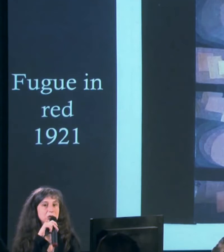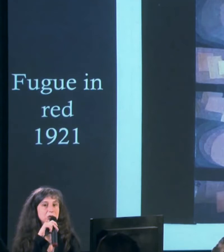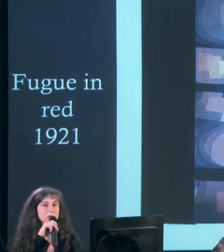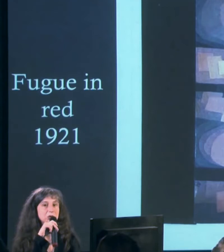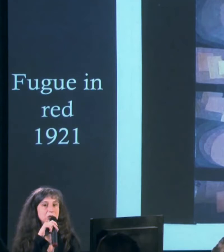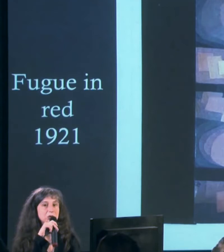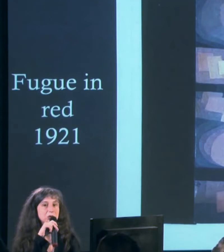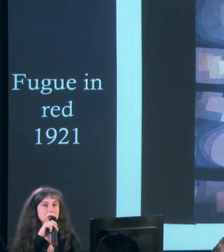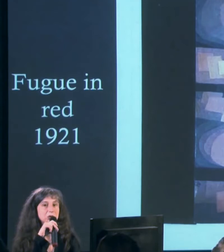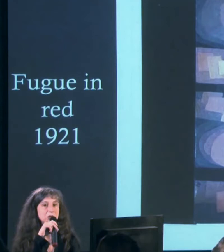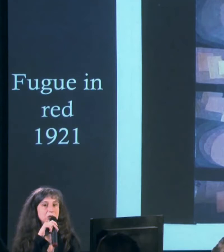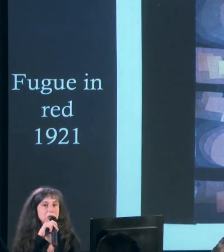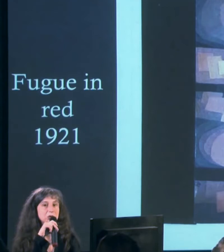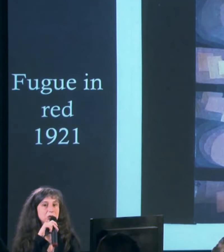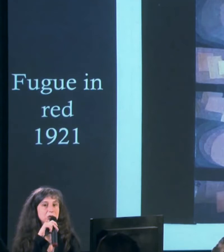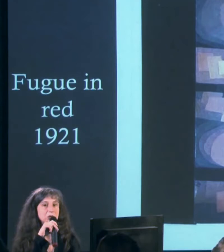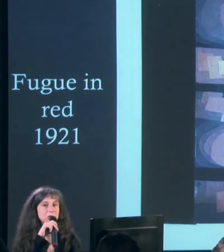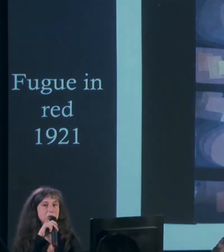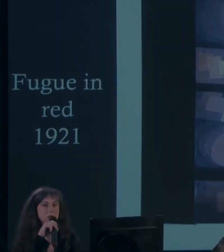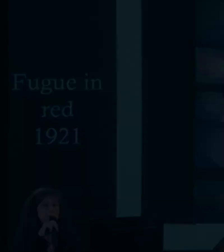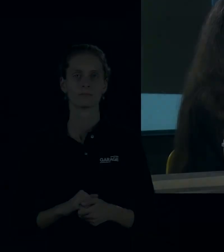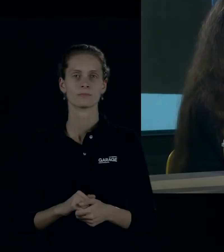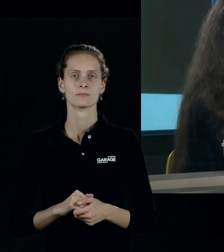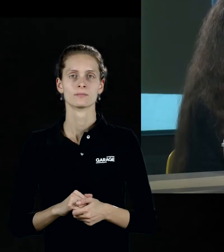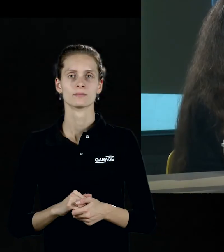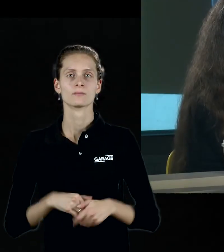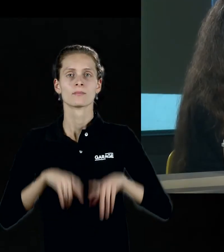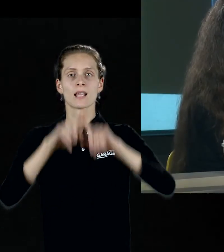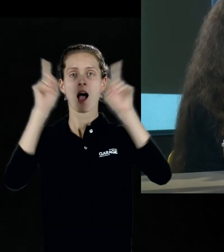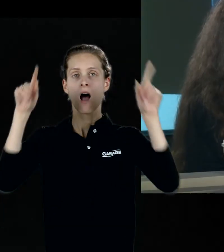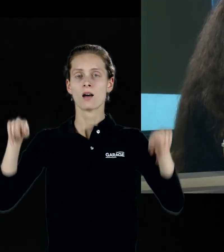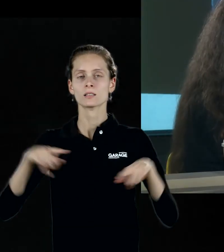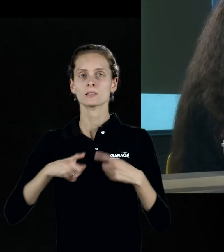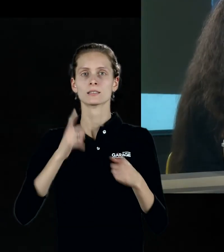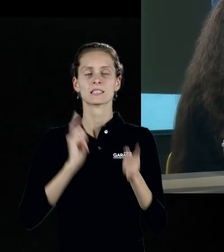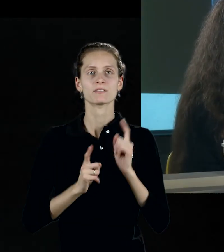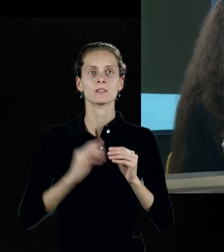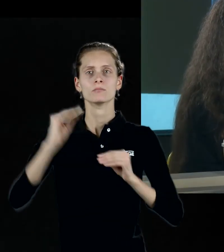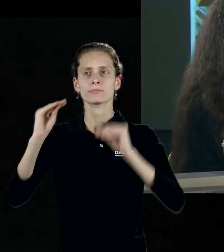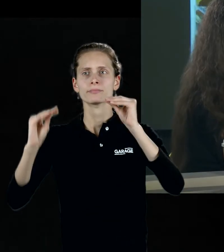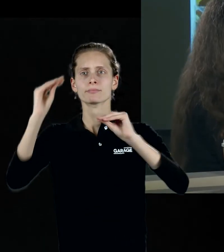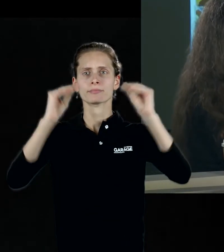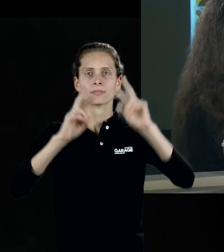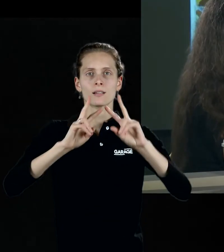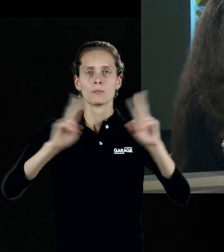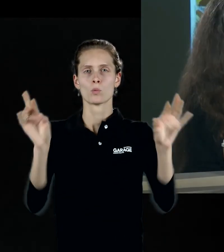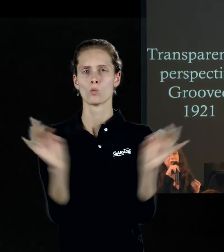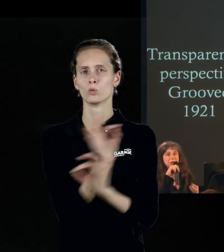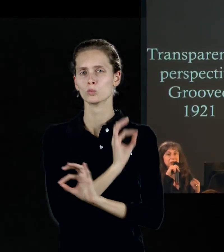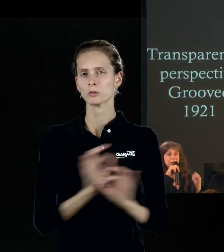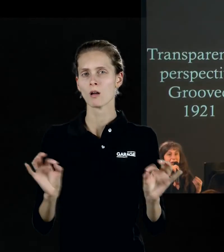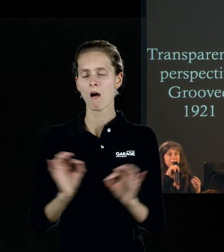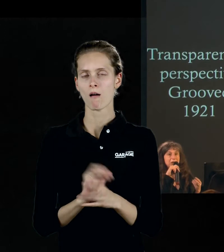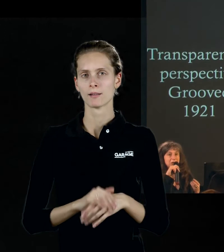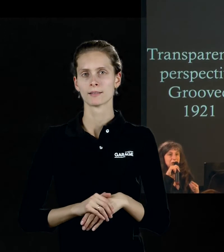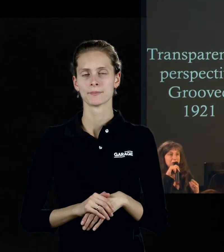А полупрозрачный шлейф — это след их движения. Картина, которая действительно строится как музыкальное произведение. Почему не важно,